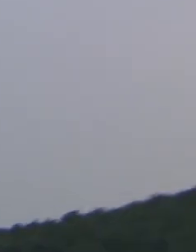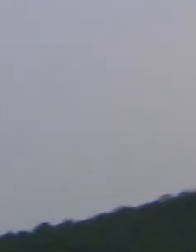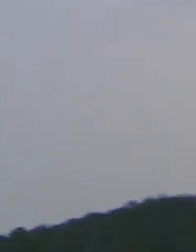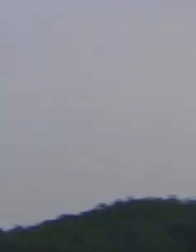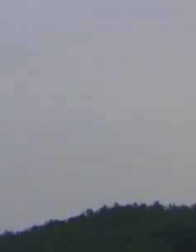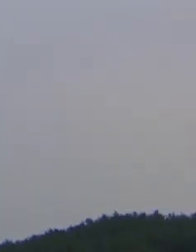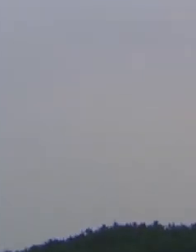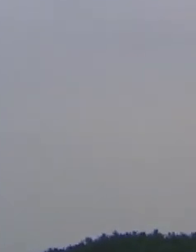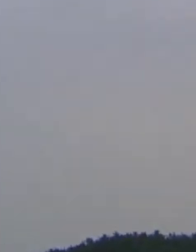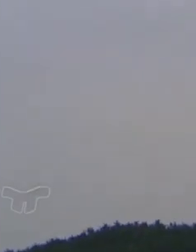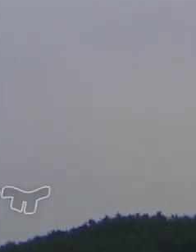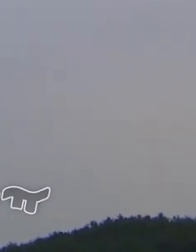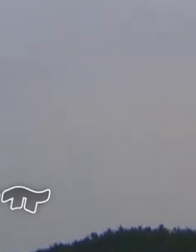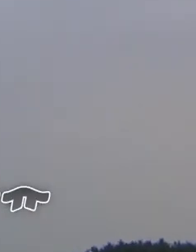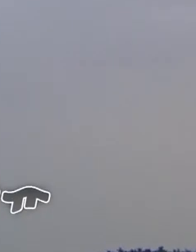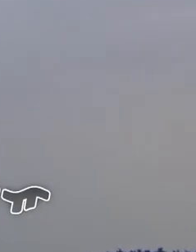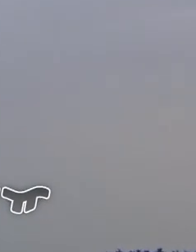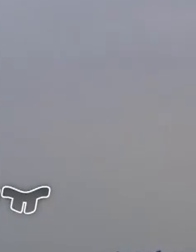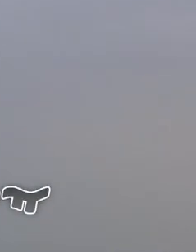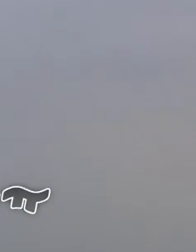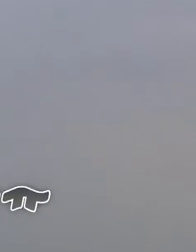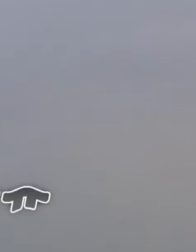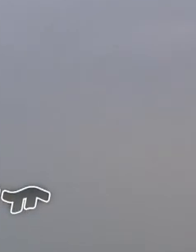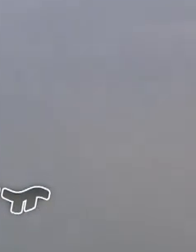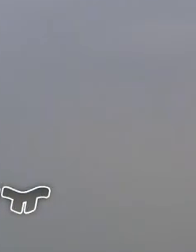남자도 봐준 것 같아. 잘 맞은